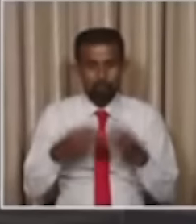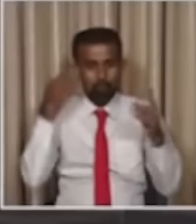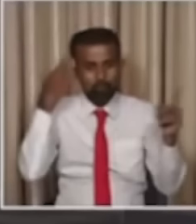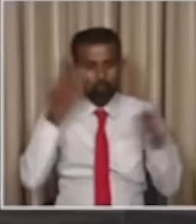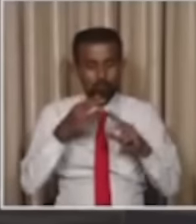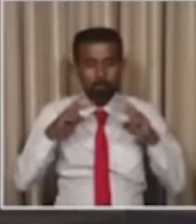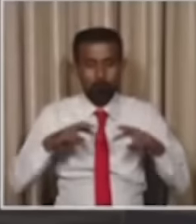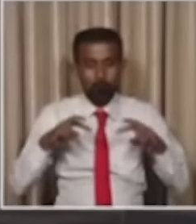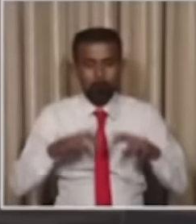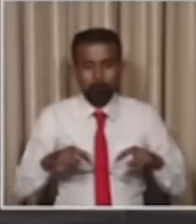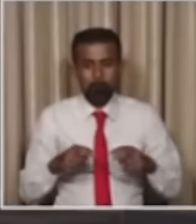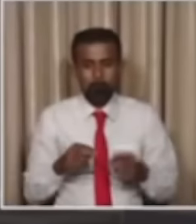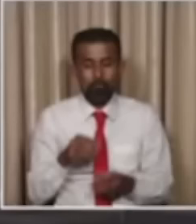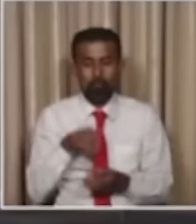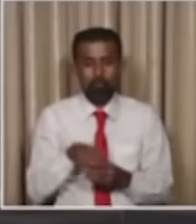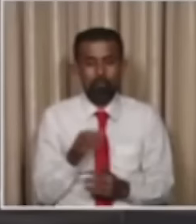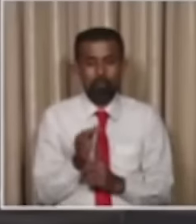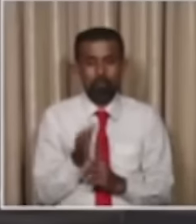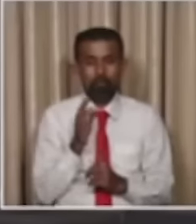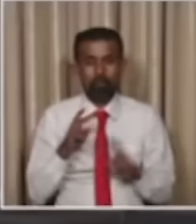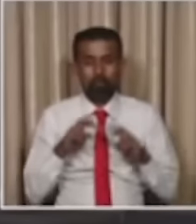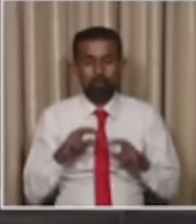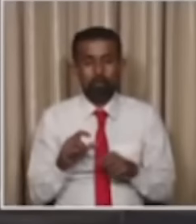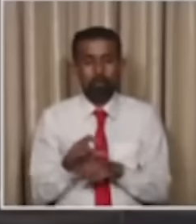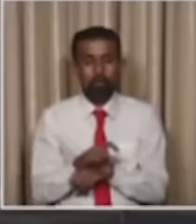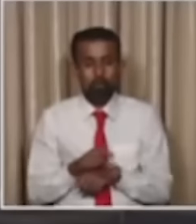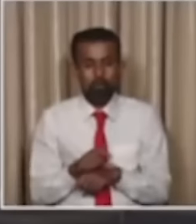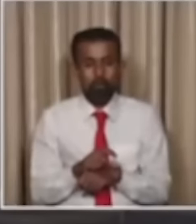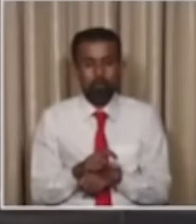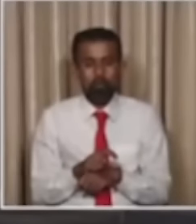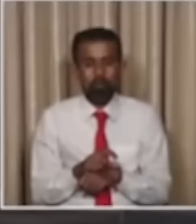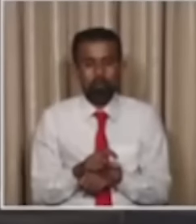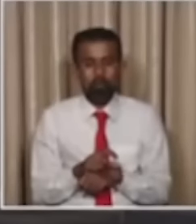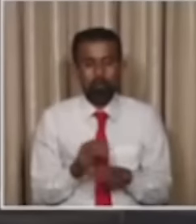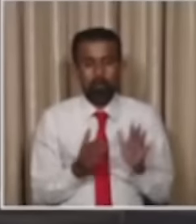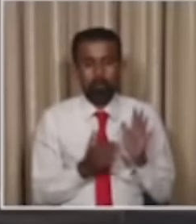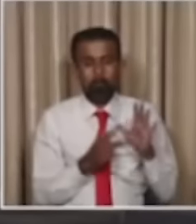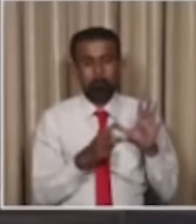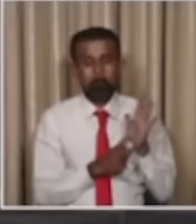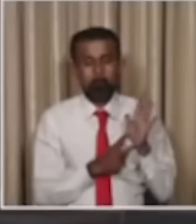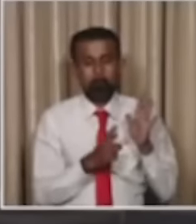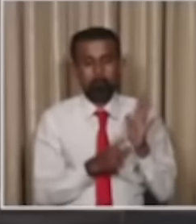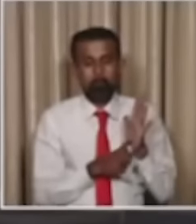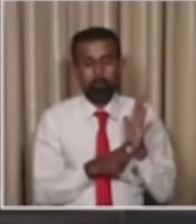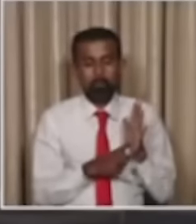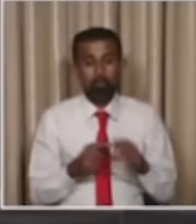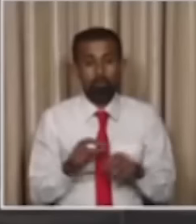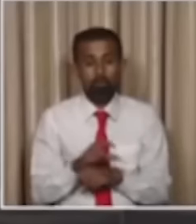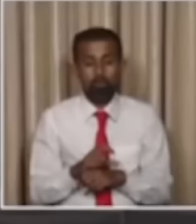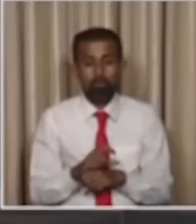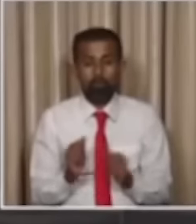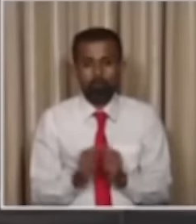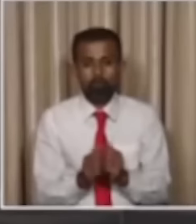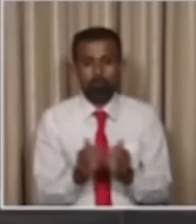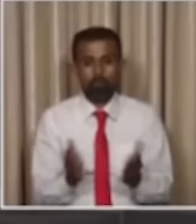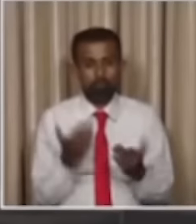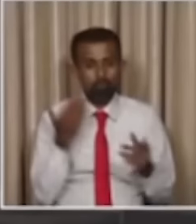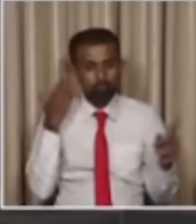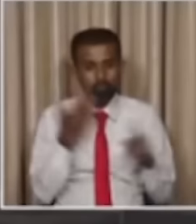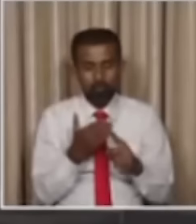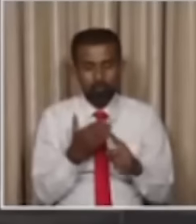පරීක්ෂා කිරීම සඳහා පත්කන ලද ජනාධිපති විමර්ශන කොමිෂන් සභාව සහ මලාල්ගොඩ කමිටුවේ නිර්දේශ ක්‍රියාත්මක කිරීම සම්බන්ධව